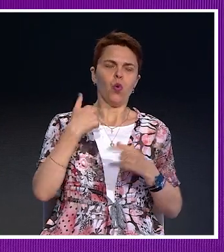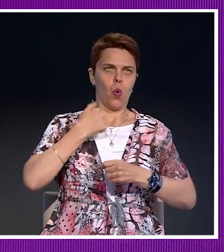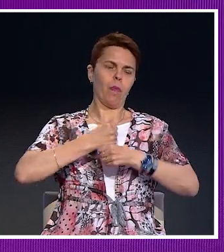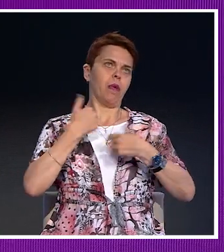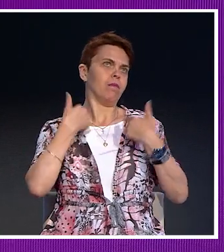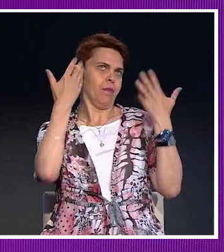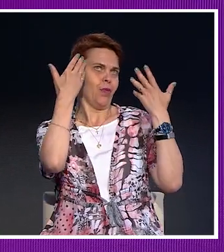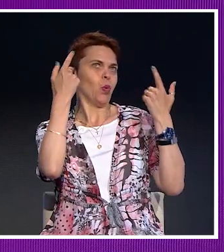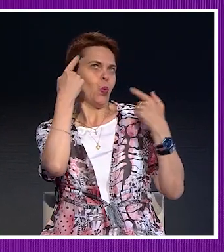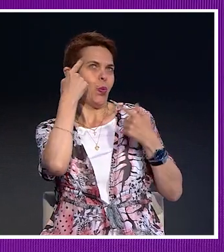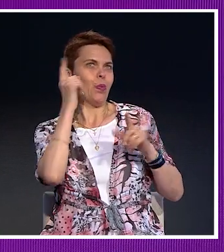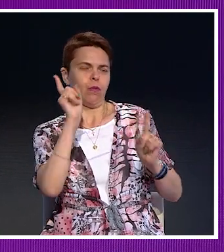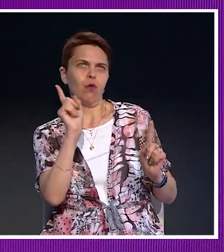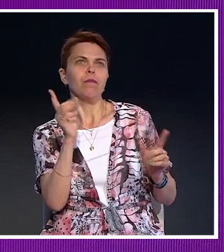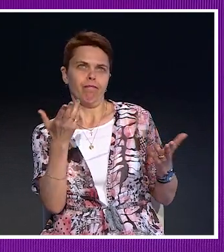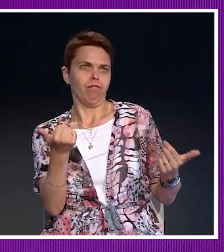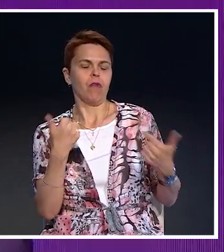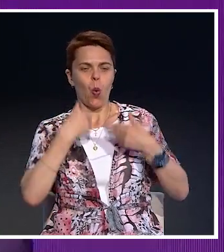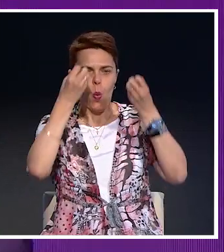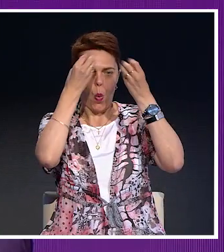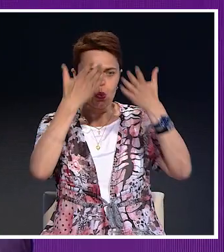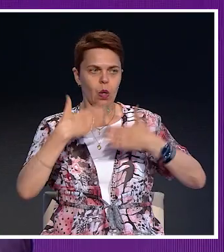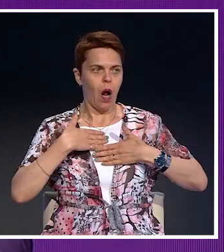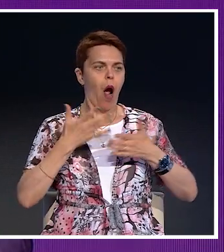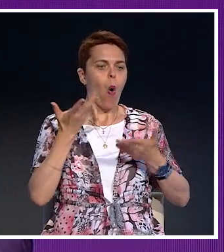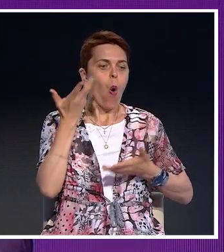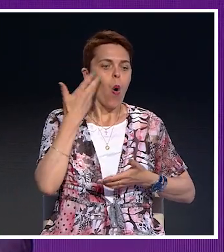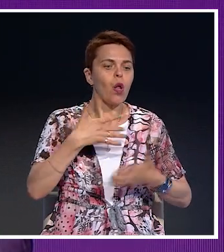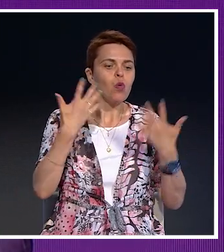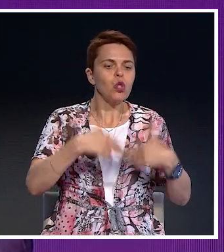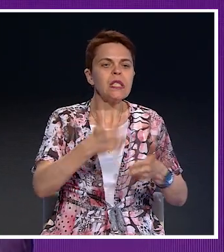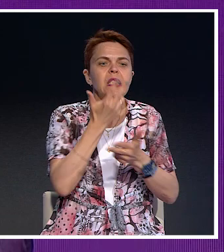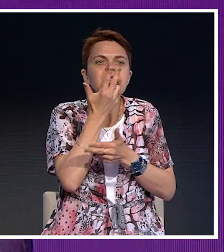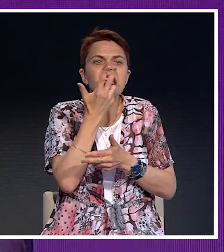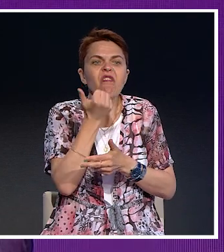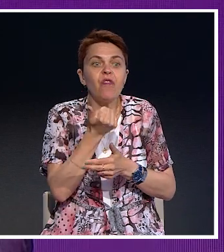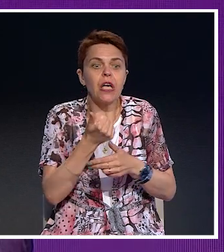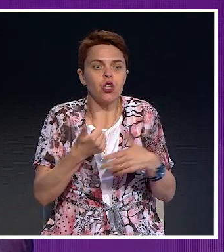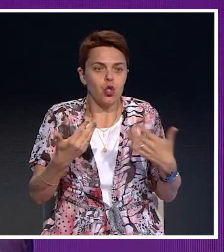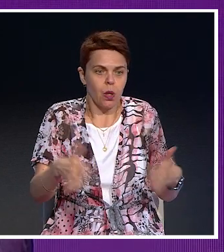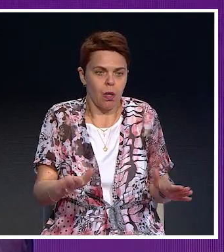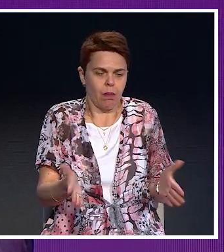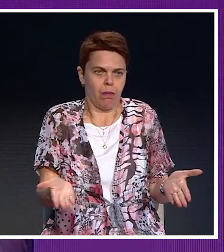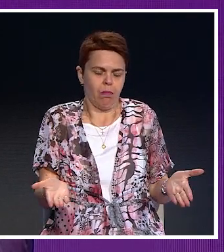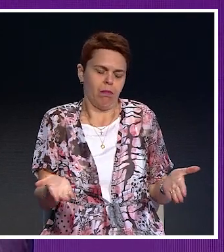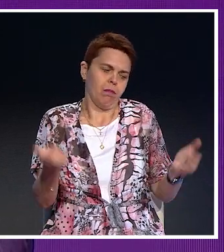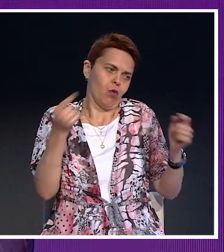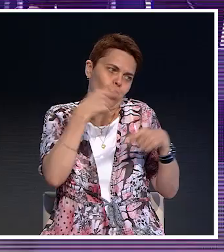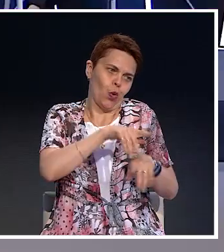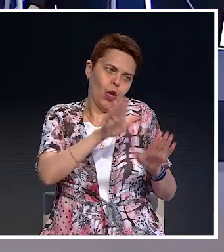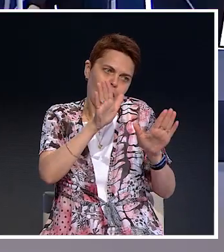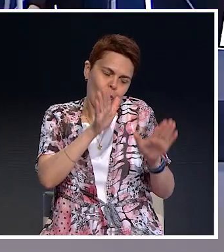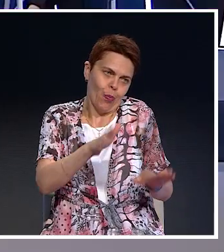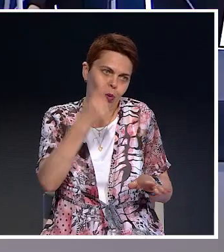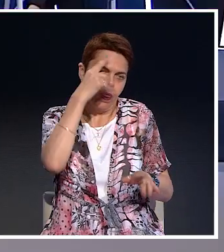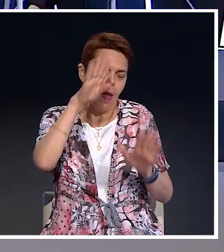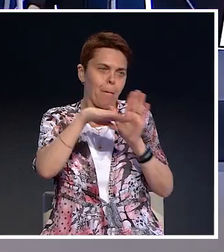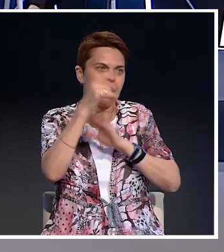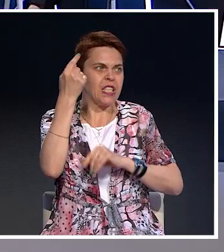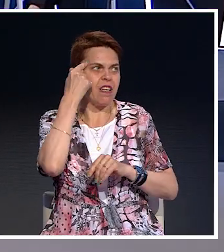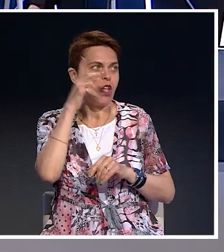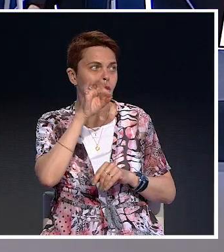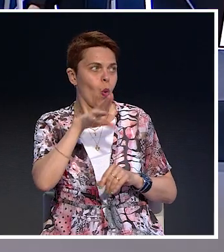так думають, що це частина їхньої культури. І тільки лише коли це стає звичкою на підсвідомому рівні, тоді можна казати, що